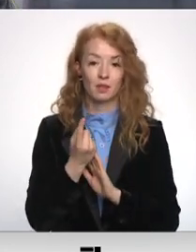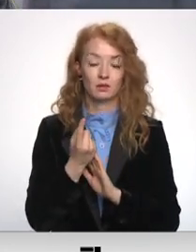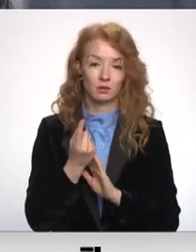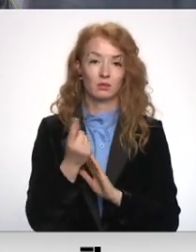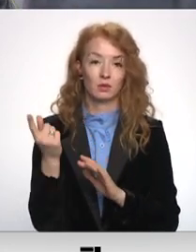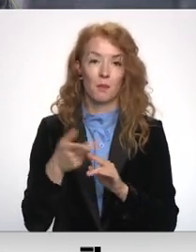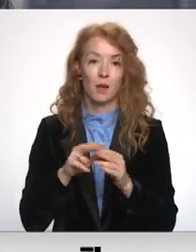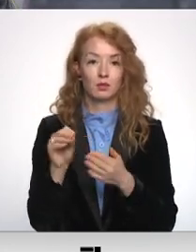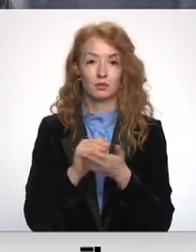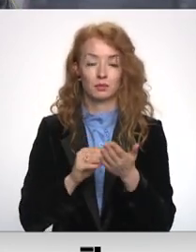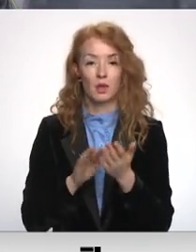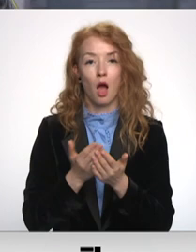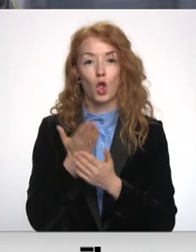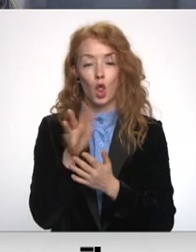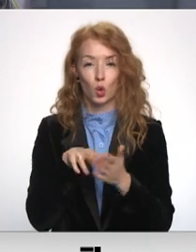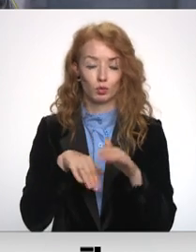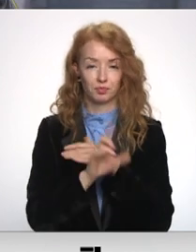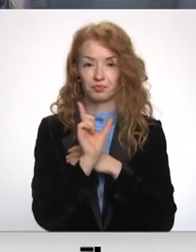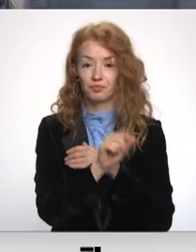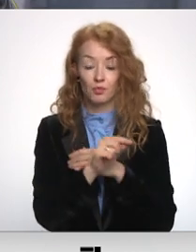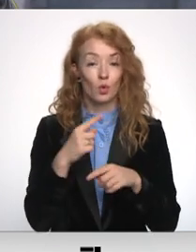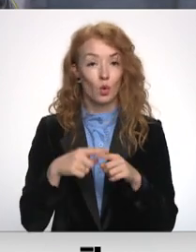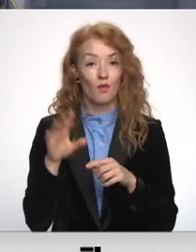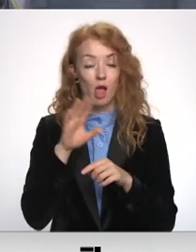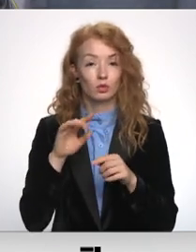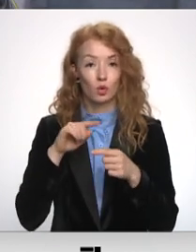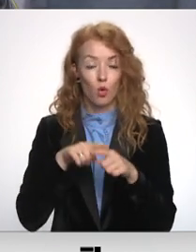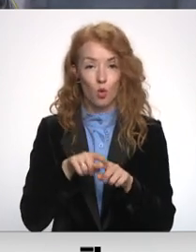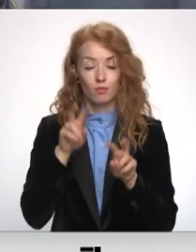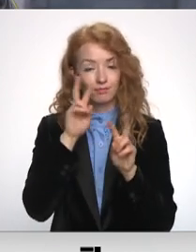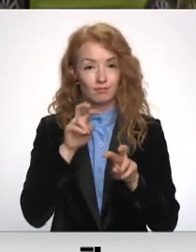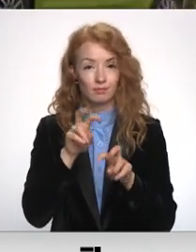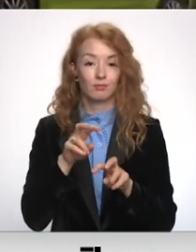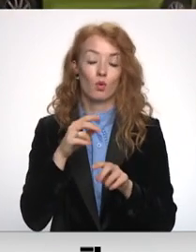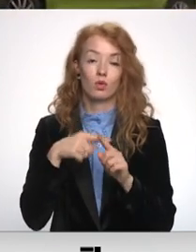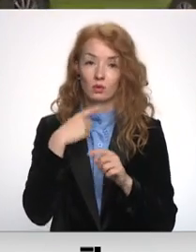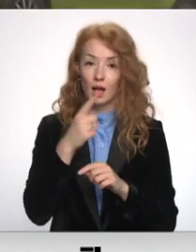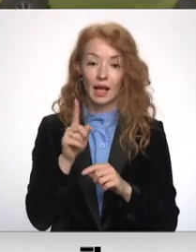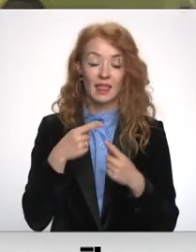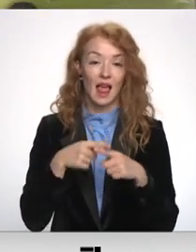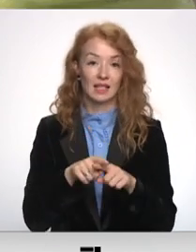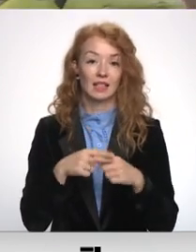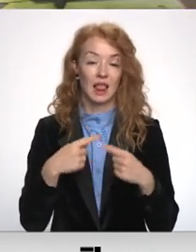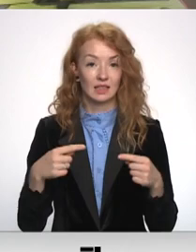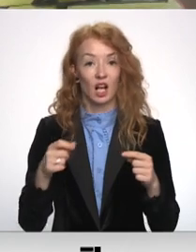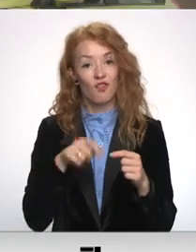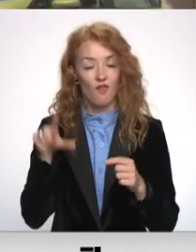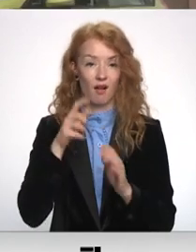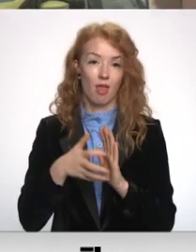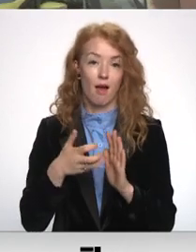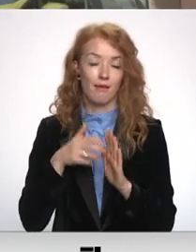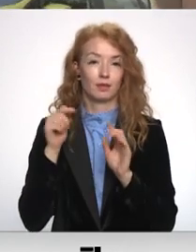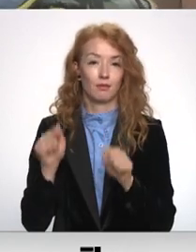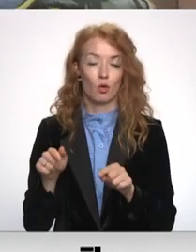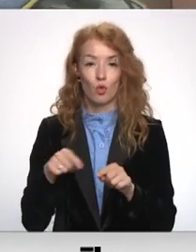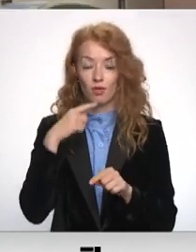norādīts atlūguma vēstulēs. Valsts kontrolē atgādina par tehniskajiem līdzekļiem. Tās vērtējumā policija tos varētu izmantot vairāk. Uz to